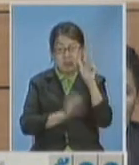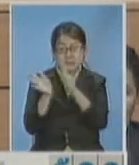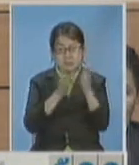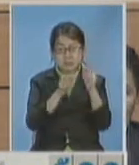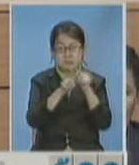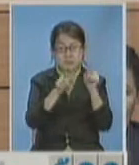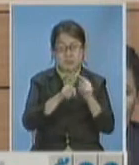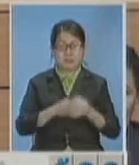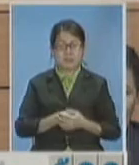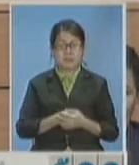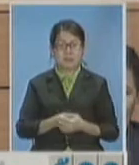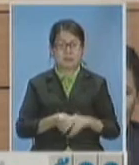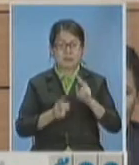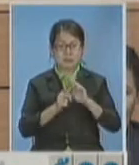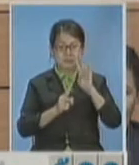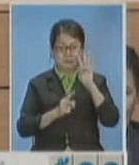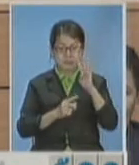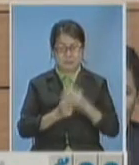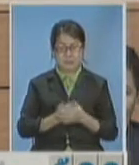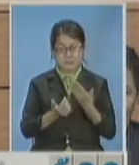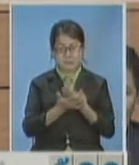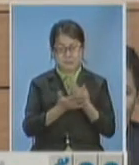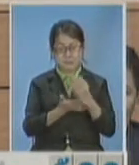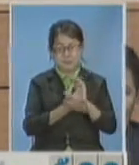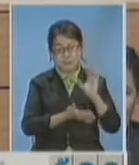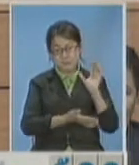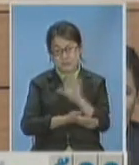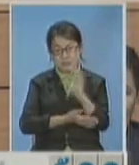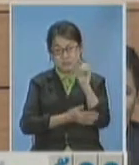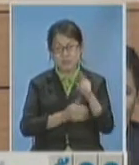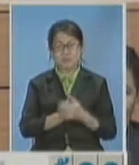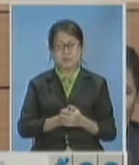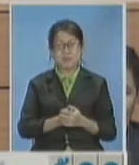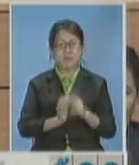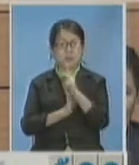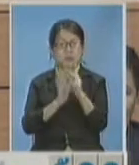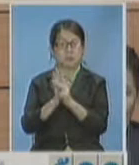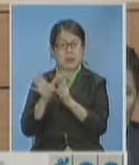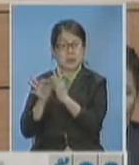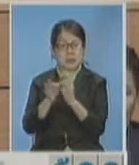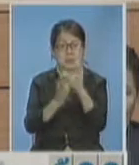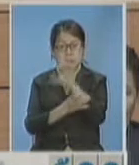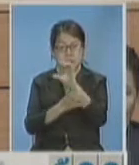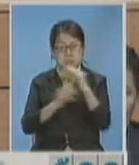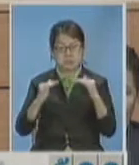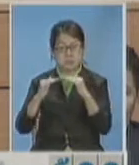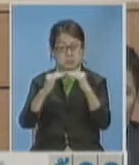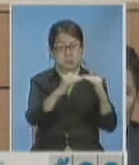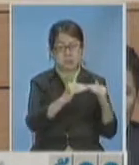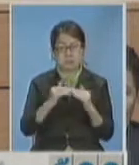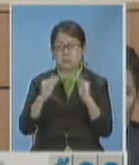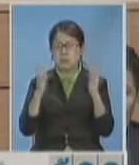ประการที่4เป็นการจัดงบประมาณแบบไม่บังคับใช้กฎหมายอย่างเสมอภาคและเป็นธรรม